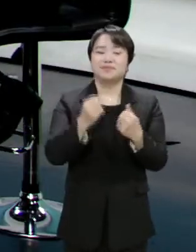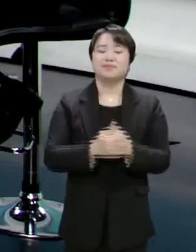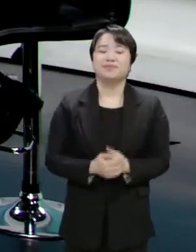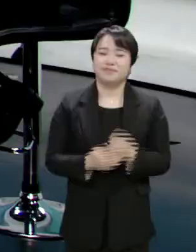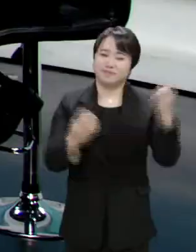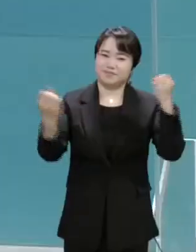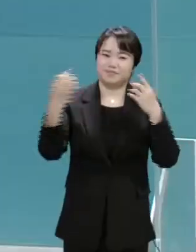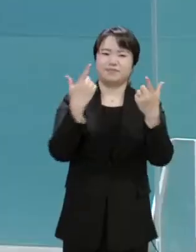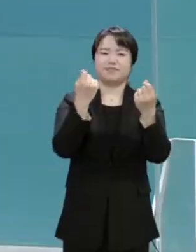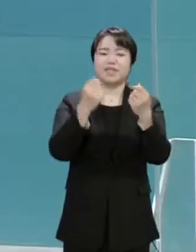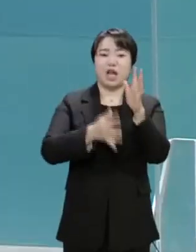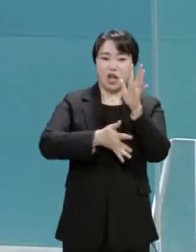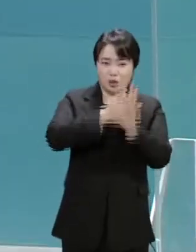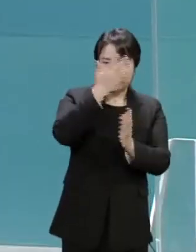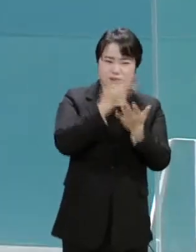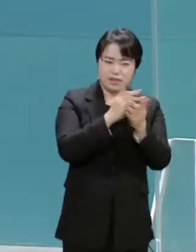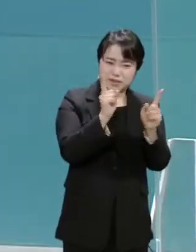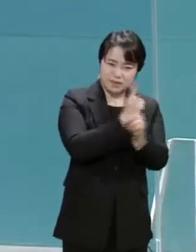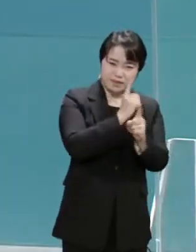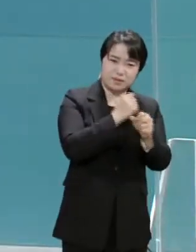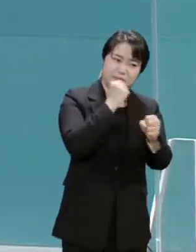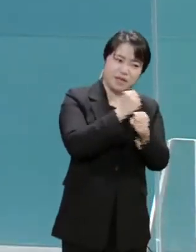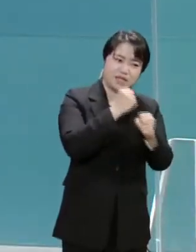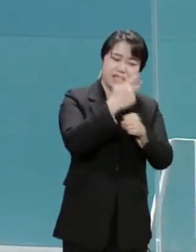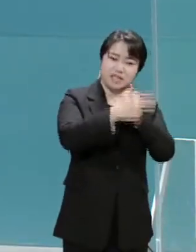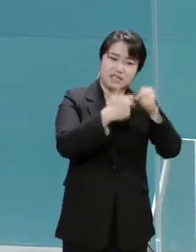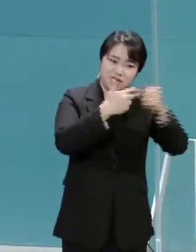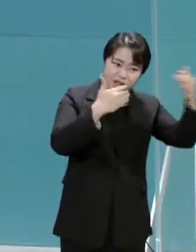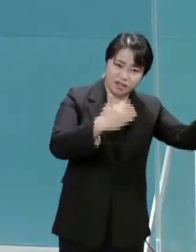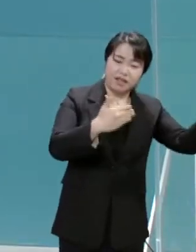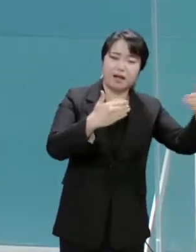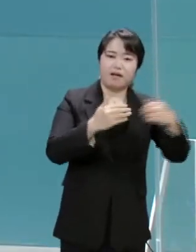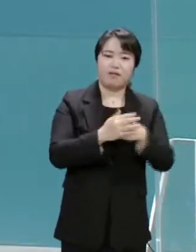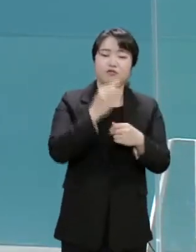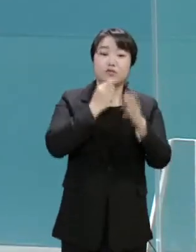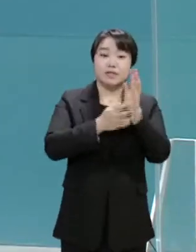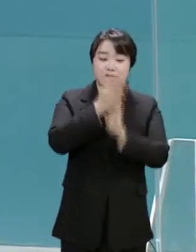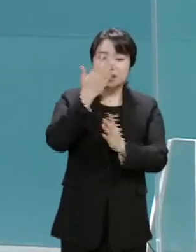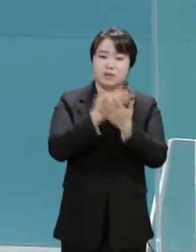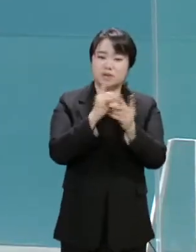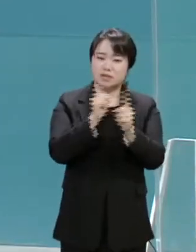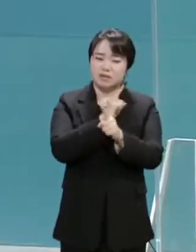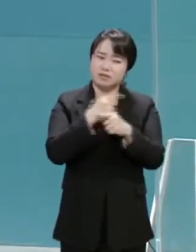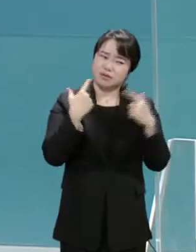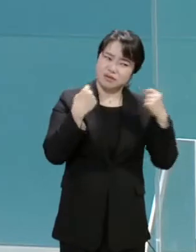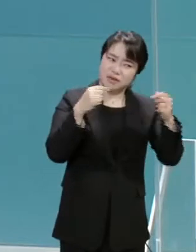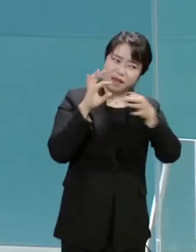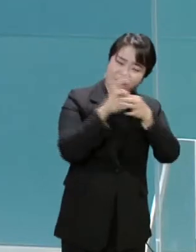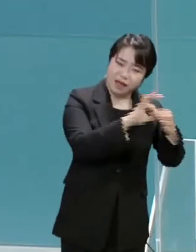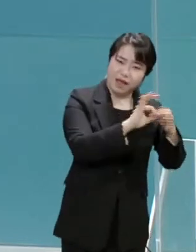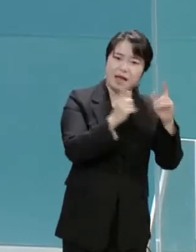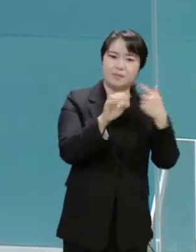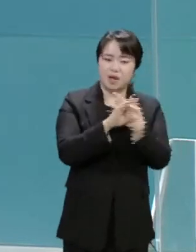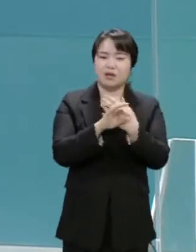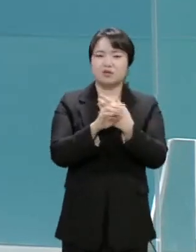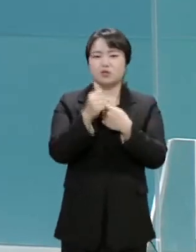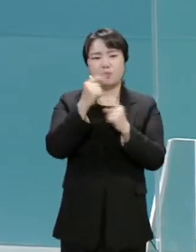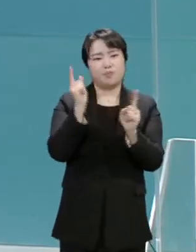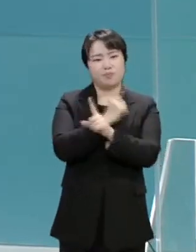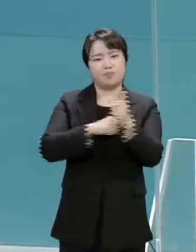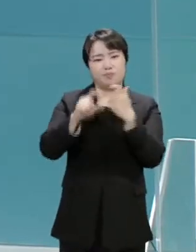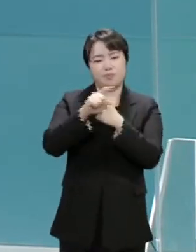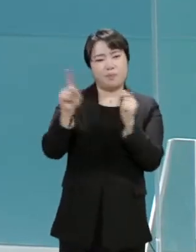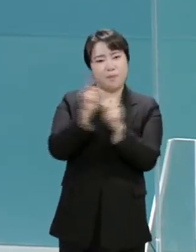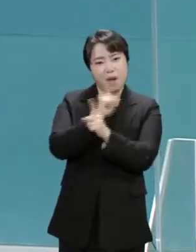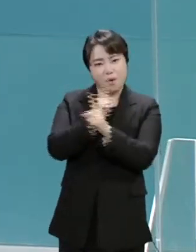보셨습니다만 도시재생이 지금까지 7년을 지나서 지금 사업이 추진되고 있습니다. 서울의 도시재생 이대로 가는 게 맞는 것인지 아니면 좀 더 나은